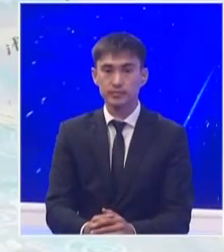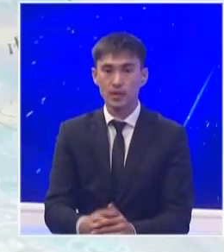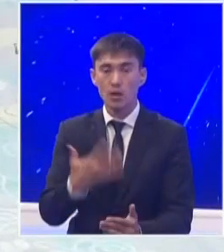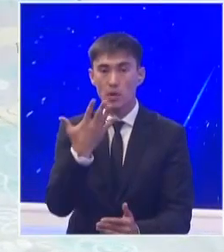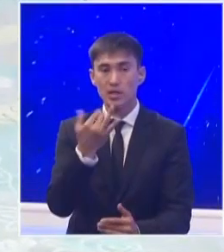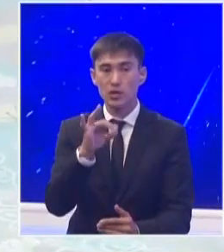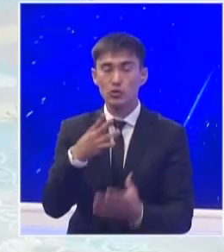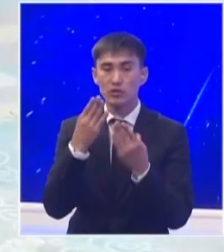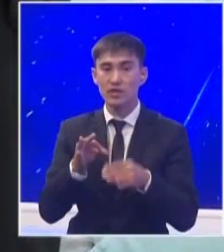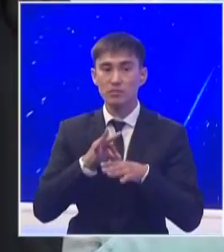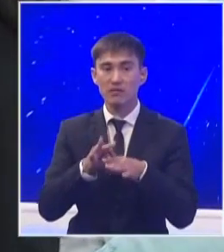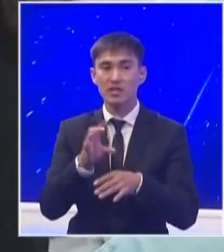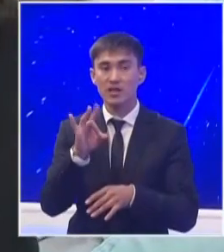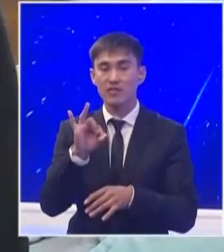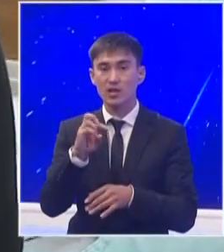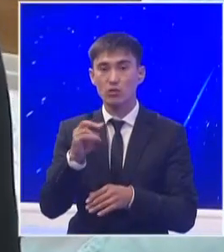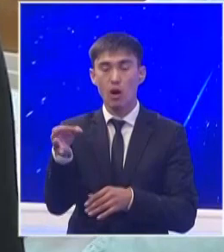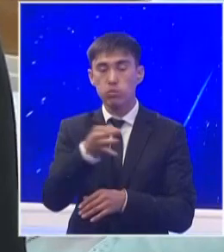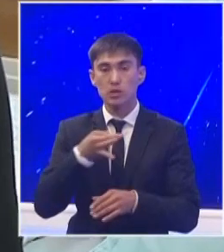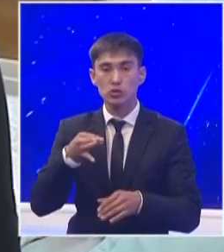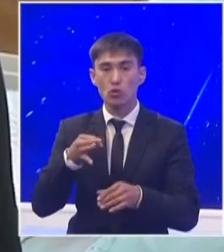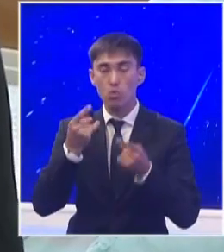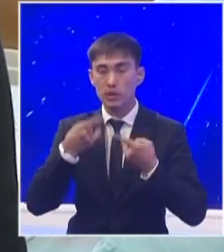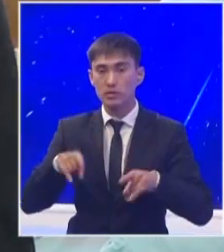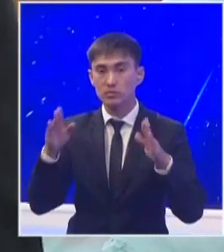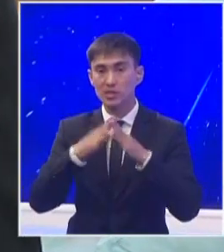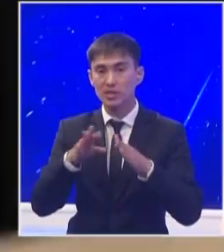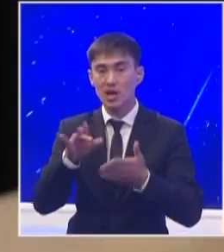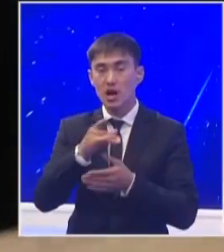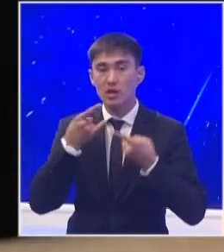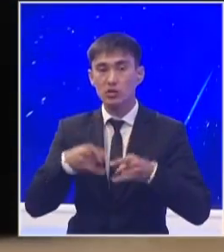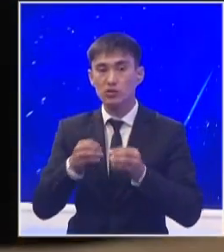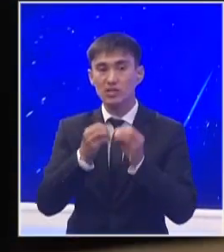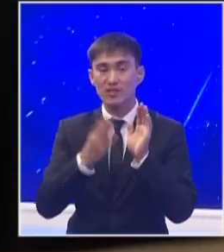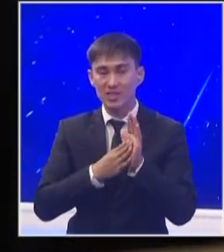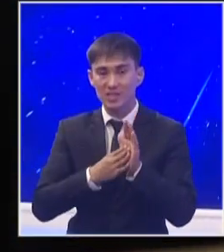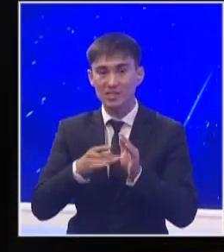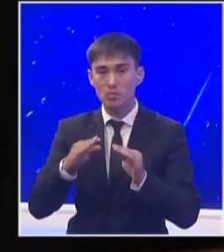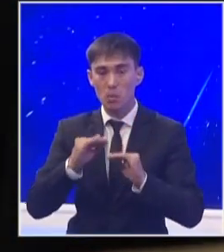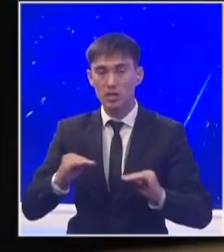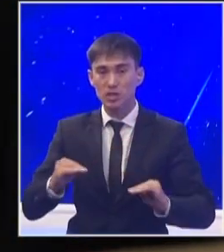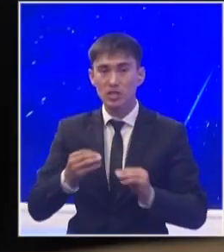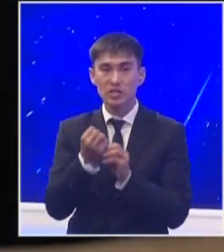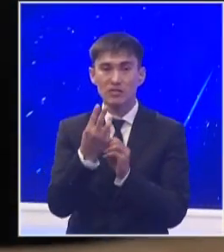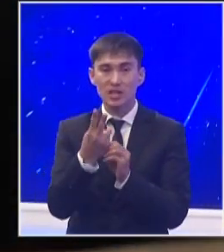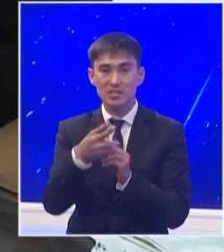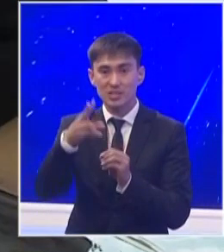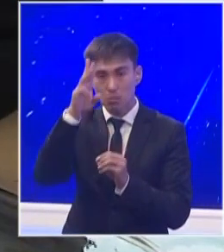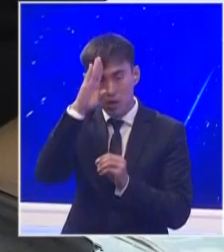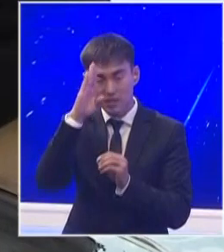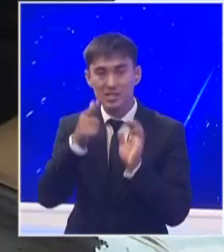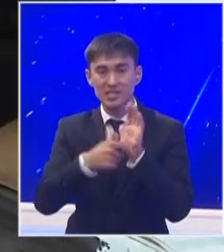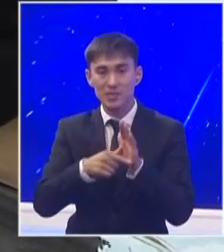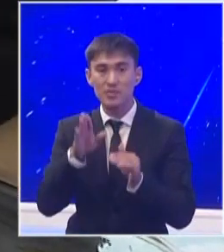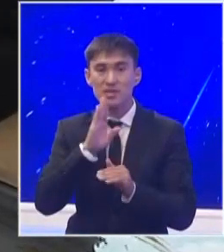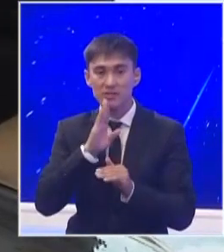5 июня, в день проведения референдума в областном перинатальном центре, родилось 19 малышей, 12 мальчиков и 7 девочек. В этом